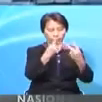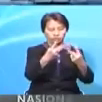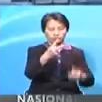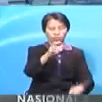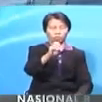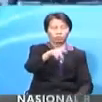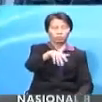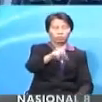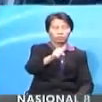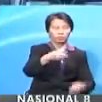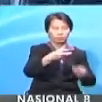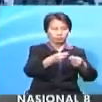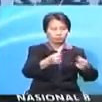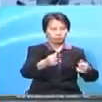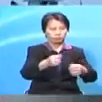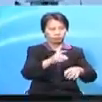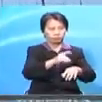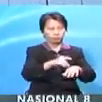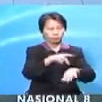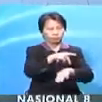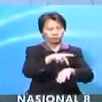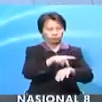Pos kawalan Pulau pandanan